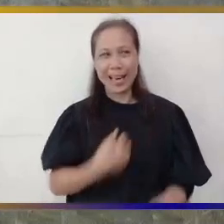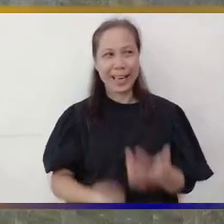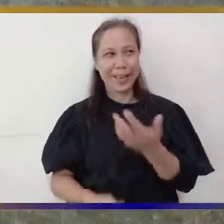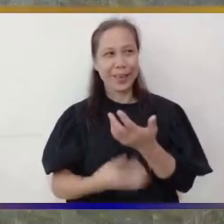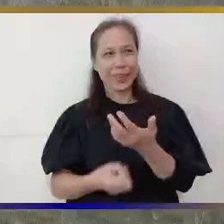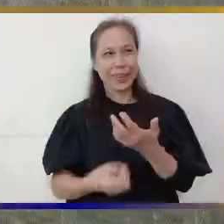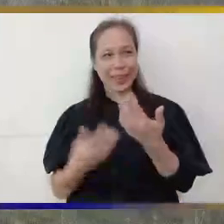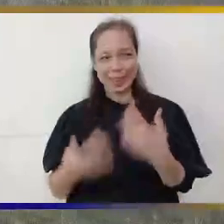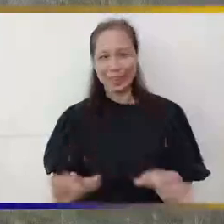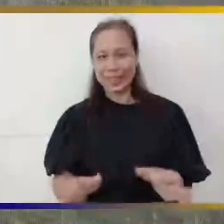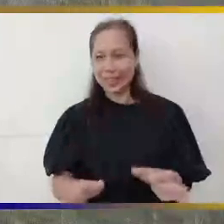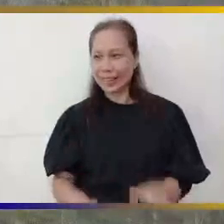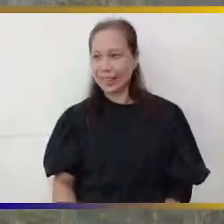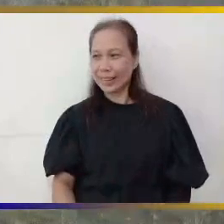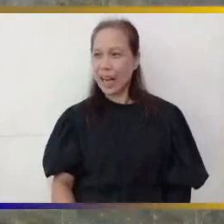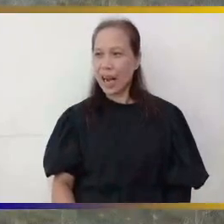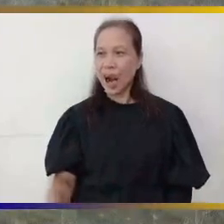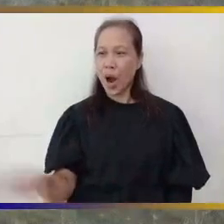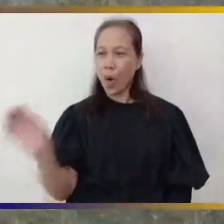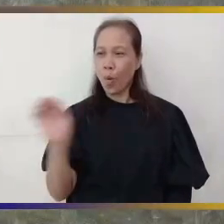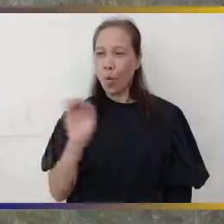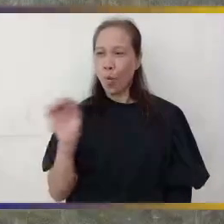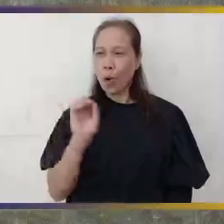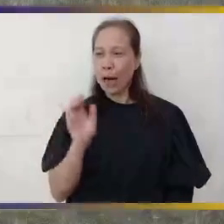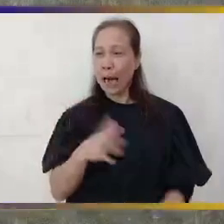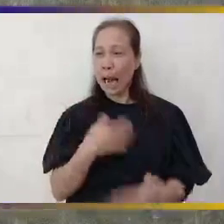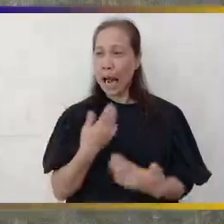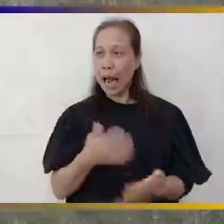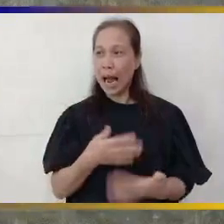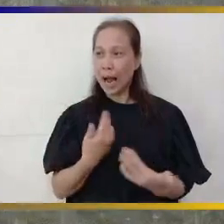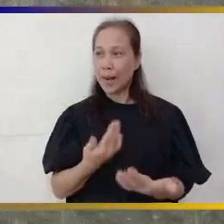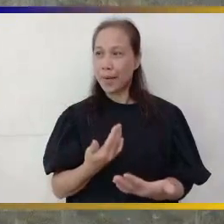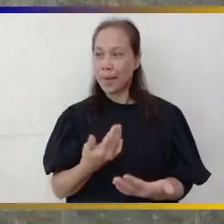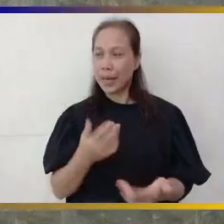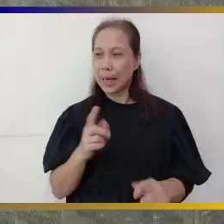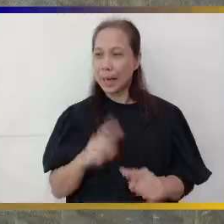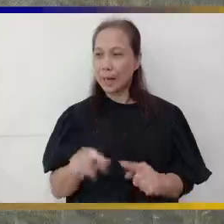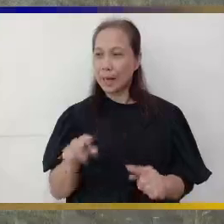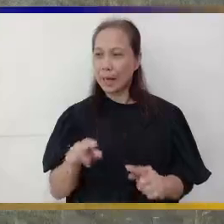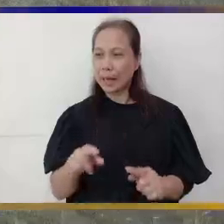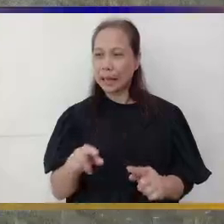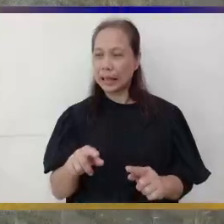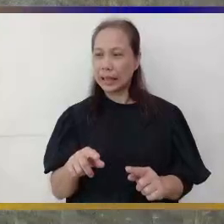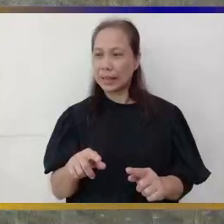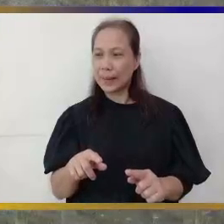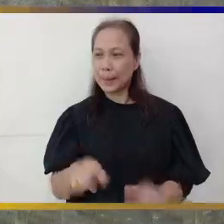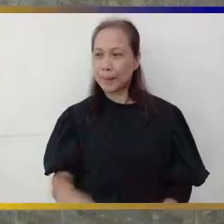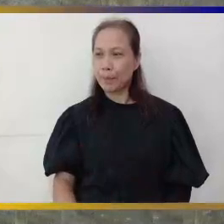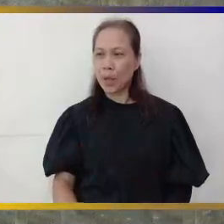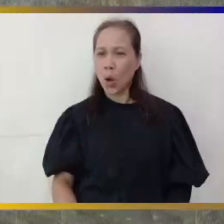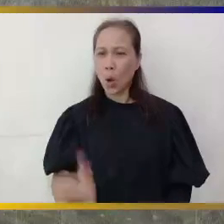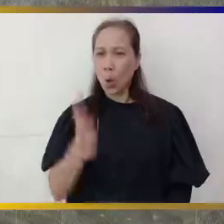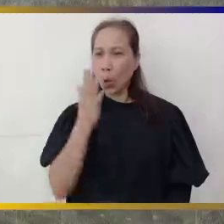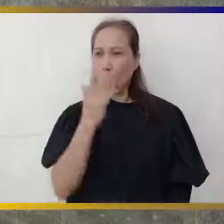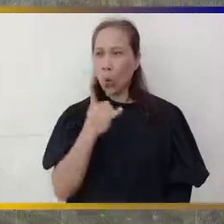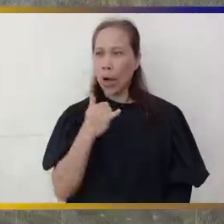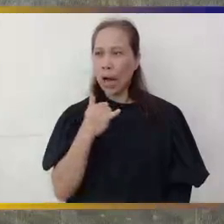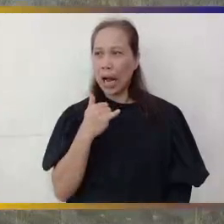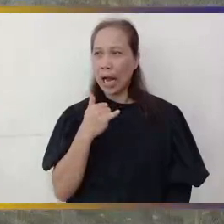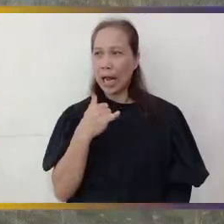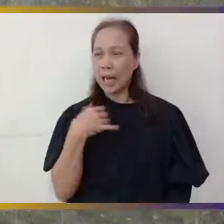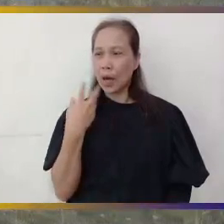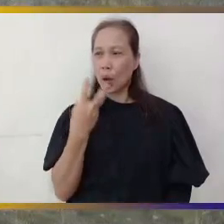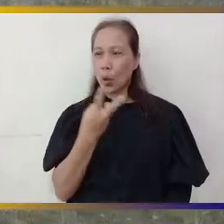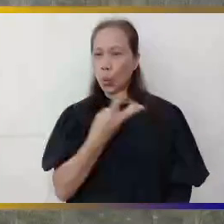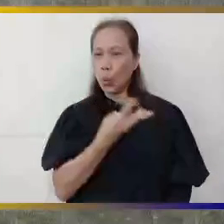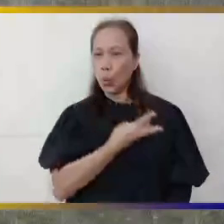e walang matut mga kapatid pero ang punto kapatid is this Bakit kaya niyong ibigay